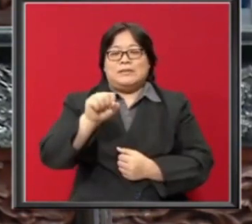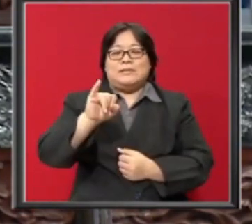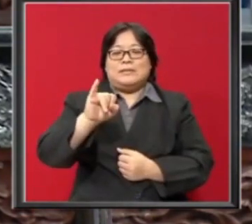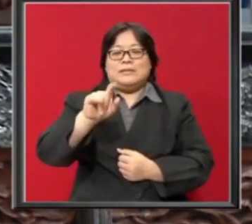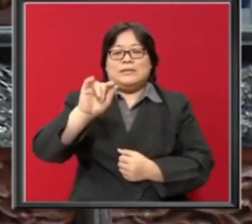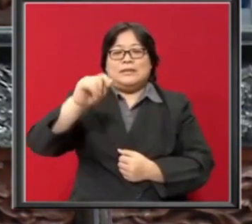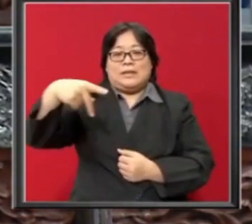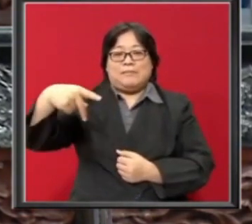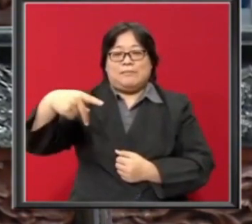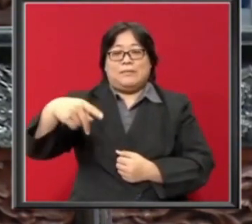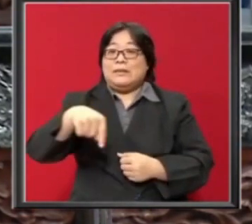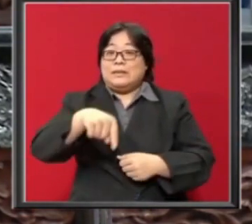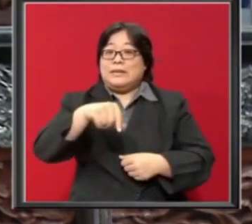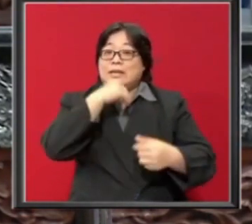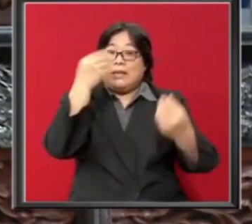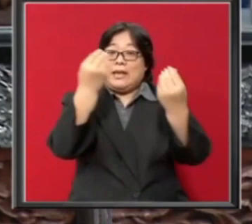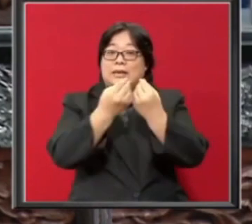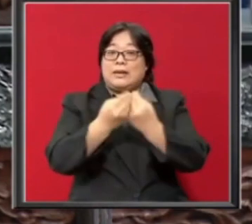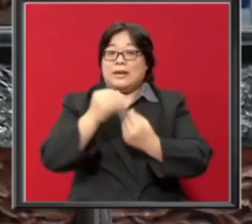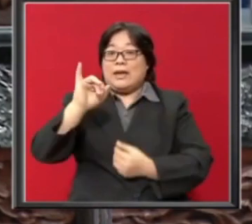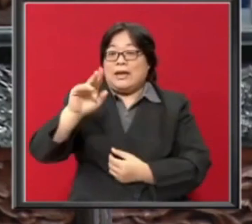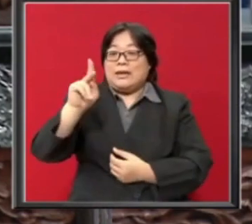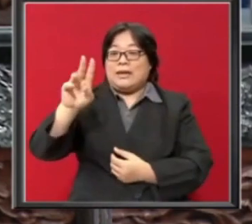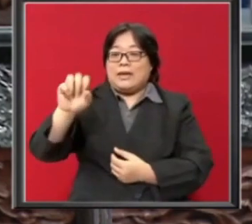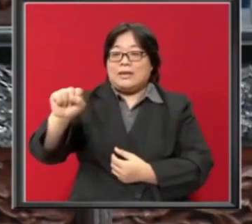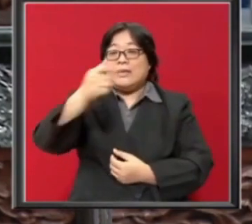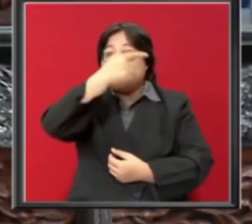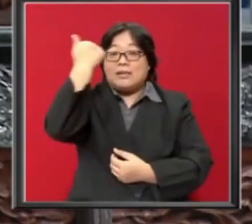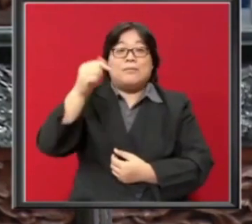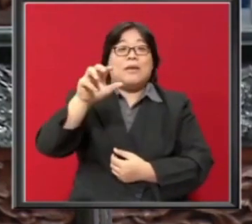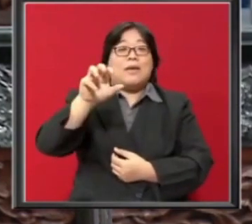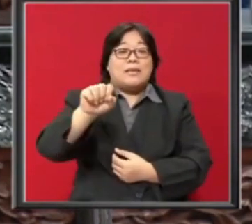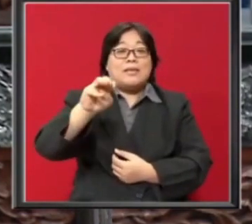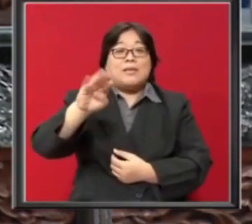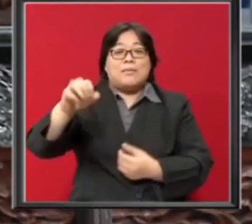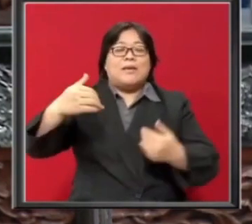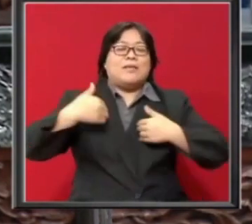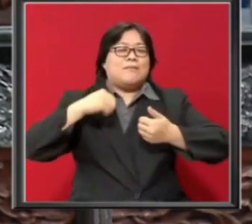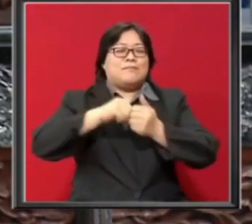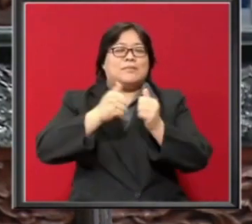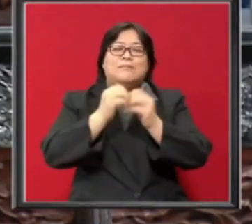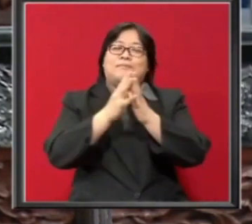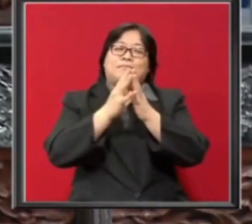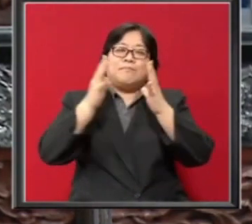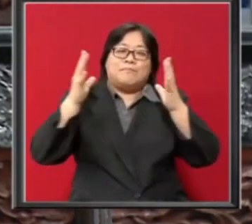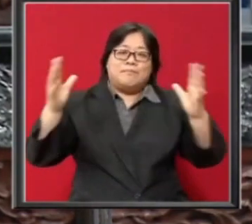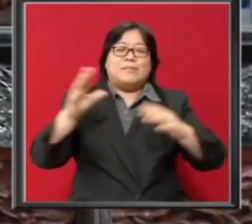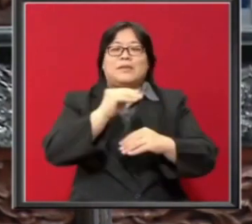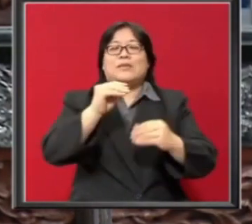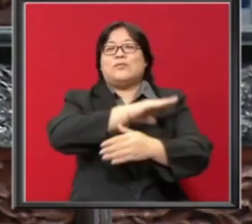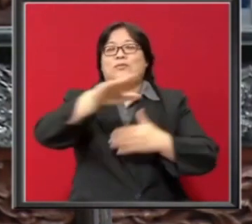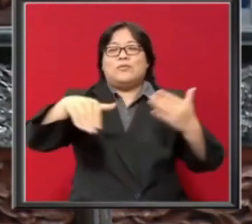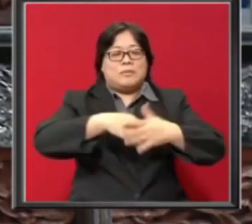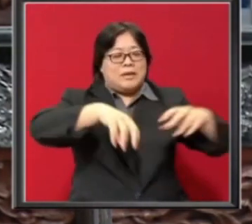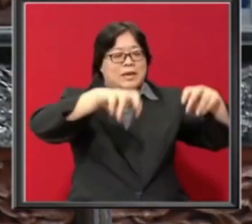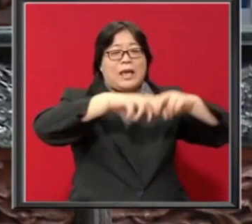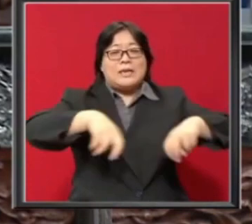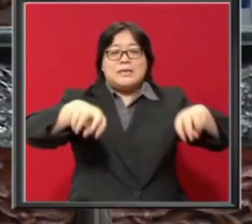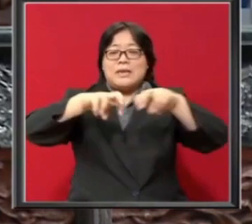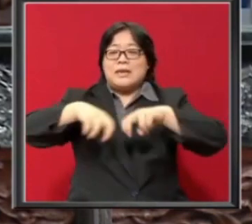Hai ini tak GGS karena SM ini mengalami permasalahan sangat besar dan semua